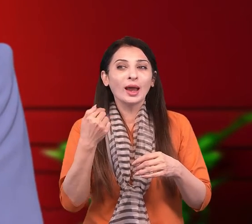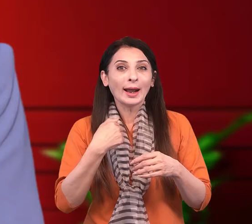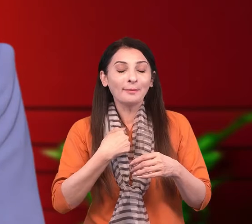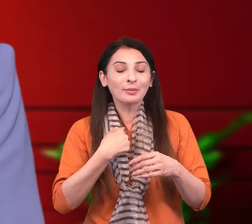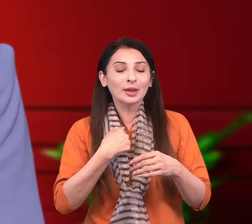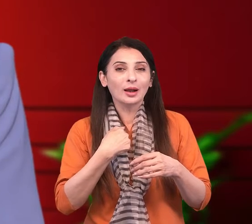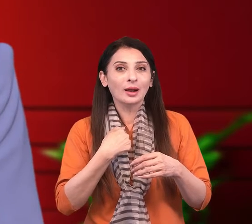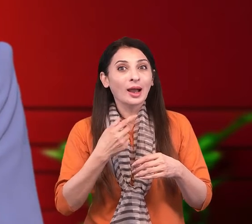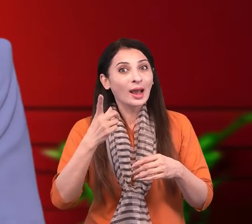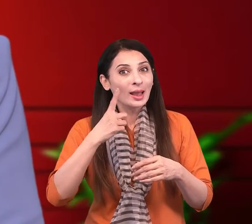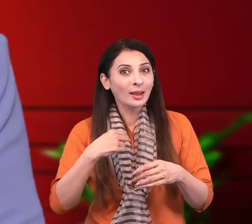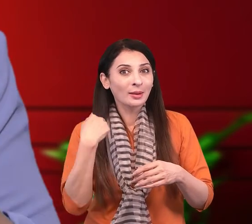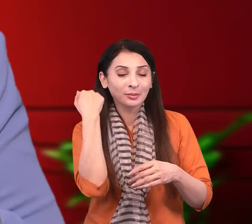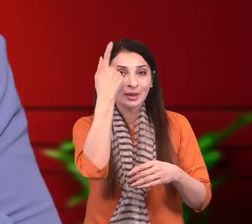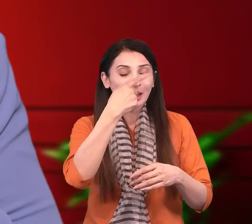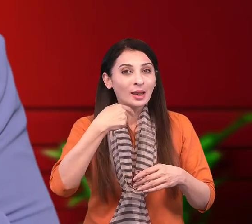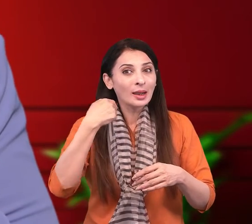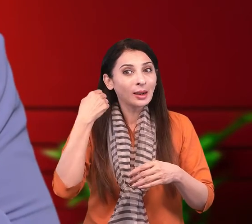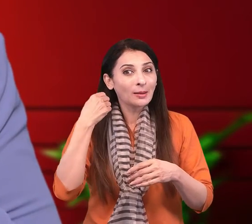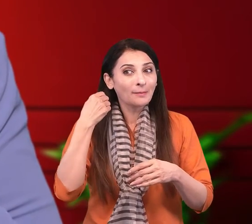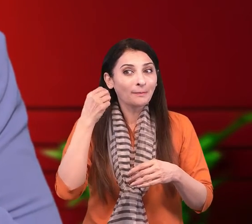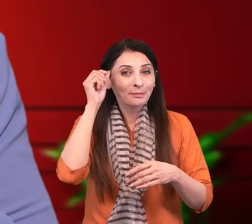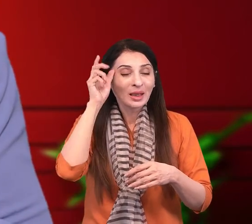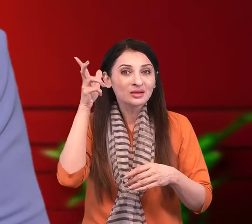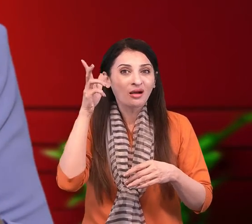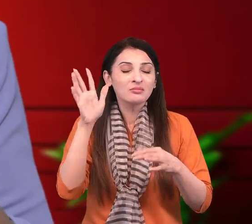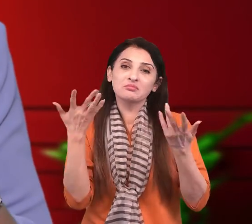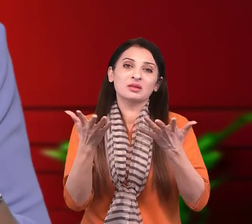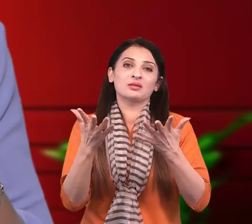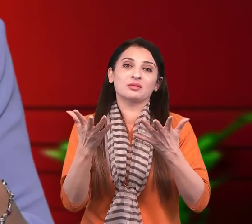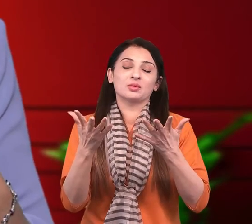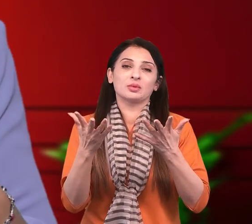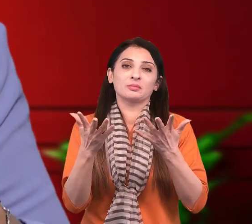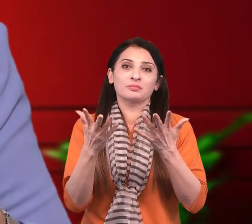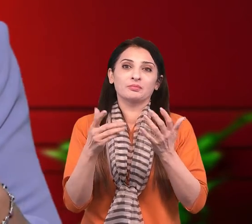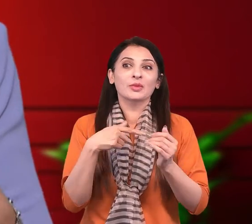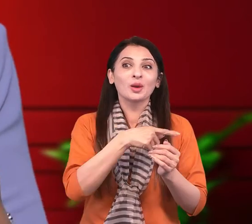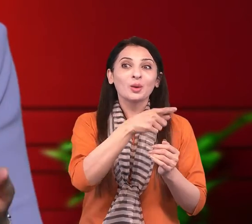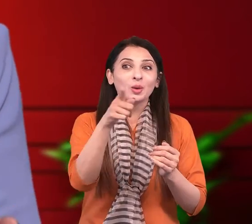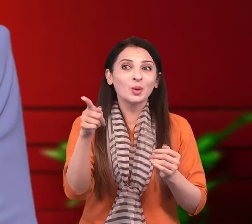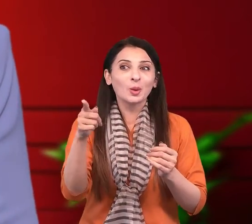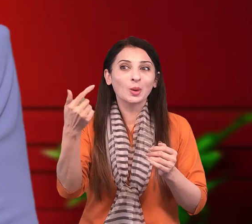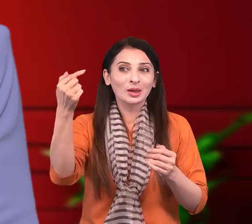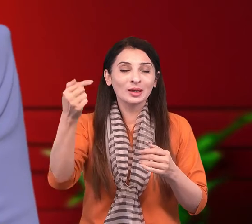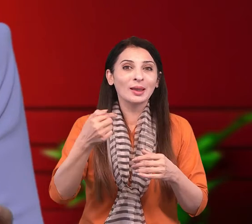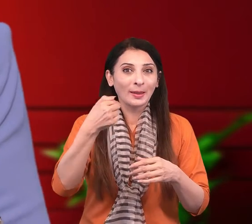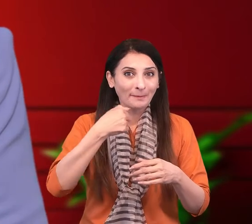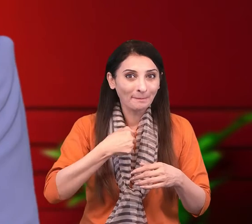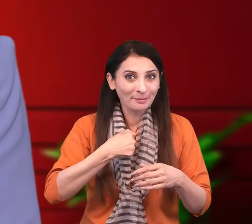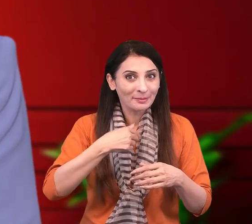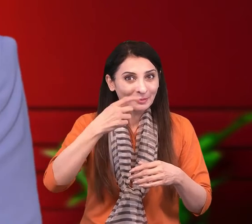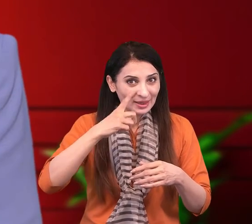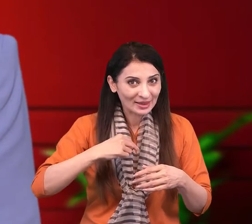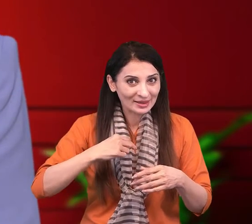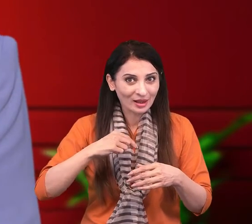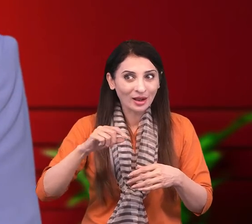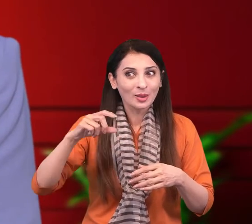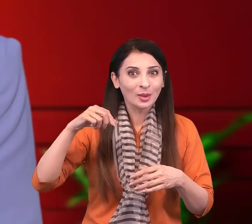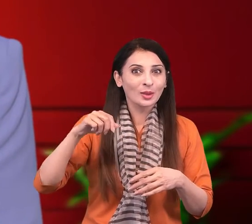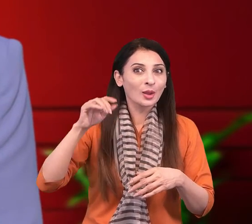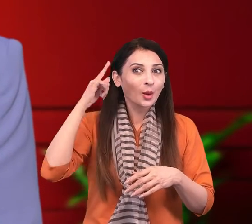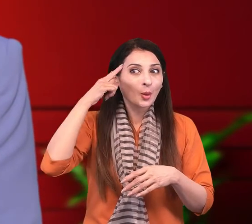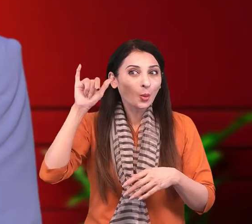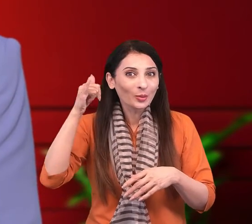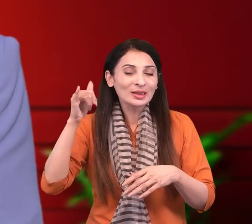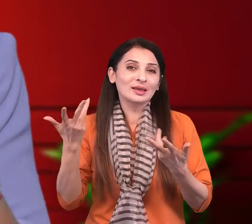आइडेंटिटी क्राइसिस, जो है कि मैं कौन हूँ और मुझसे लोग उम्मीद क्या रखते हैं. तो लोगों का अक्सर